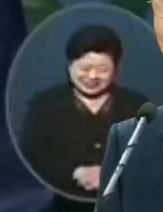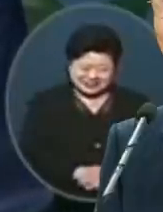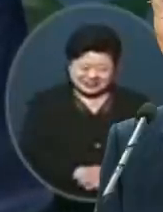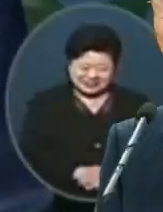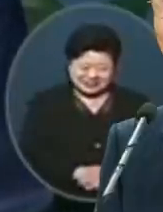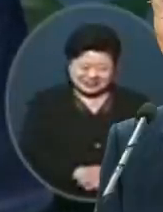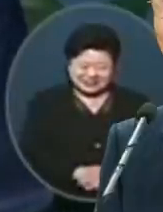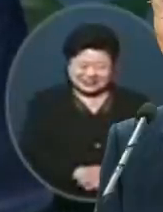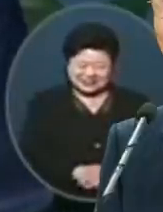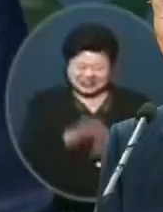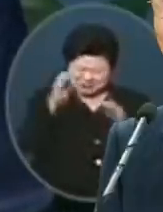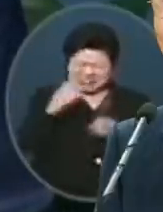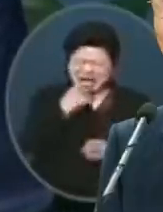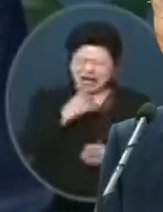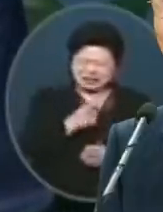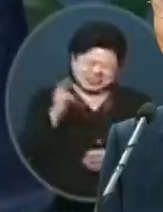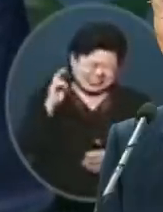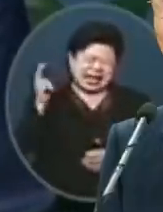눈뜨고는 못 보겠다.